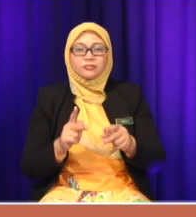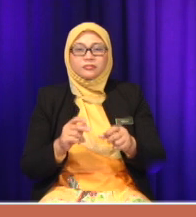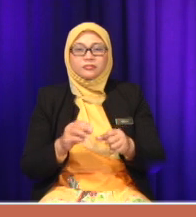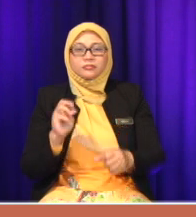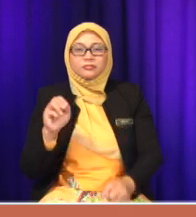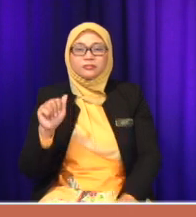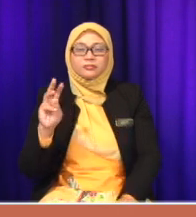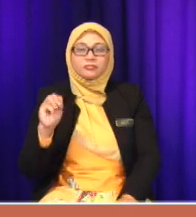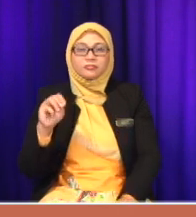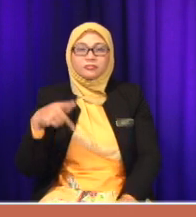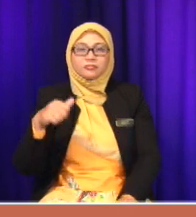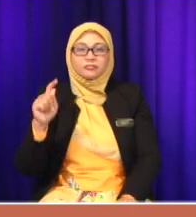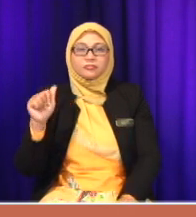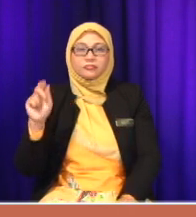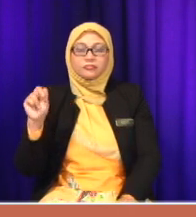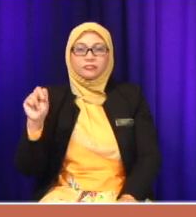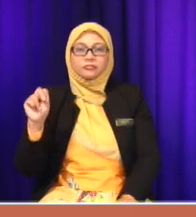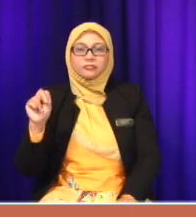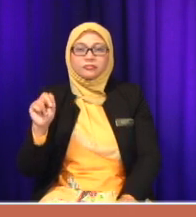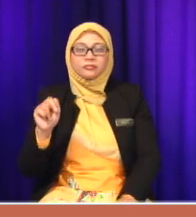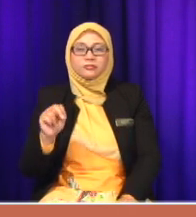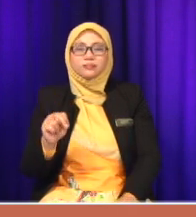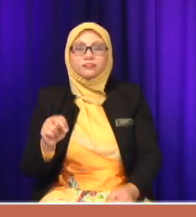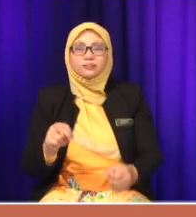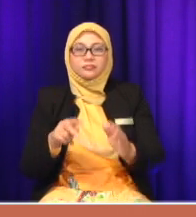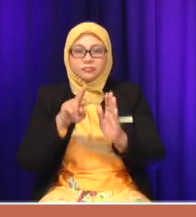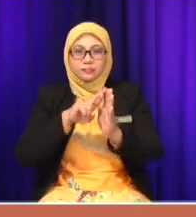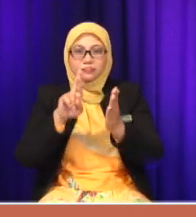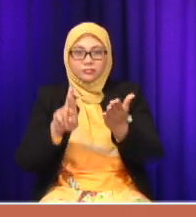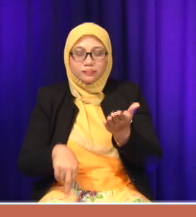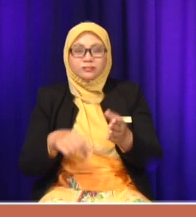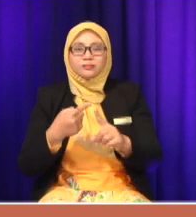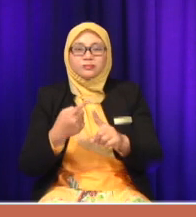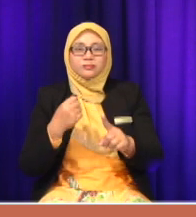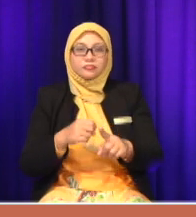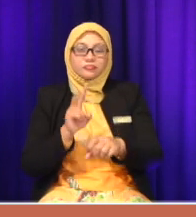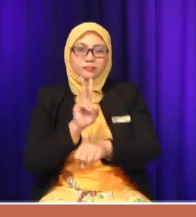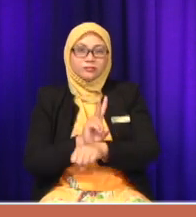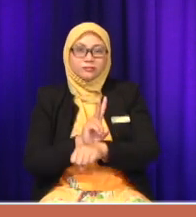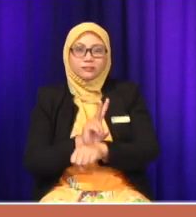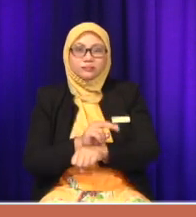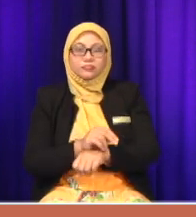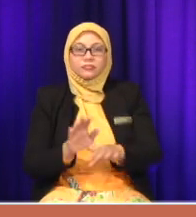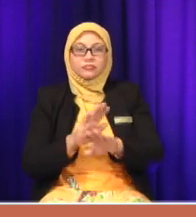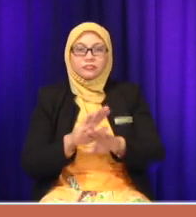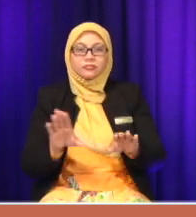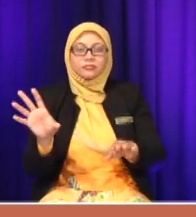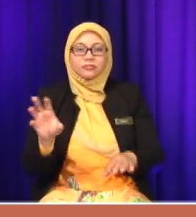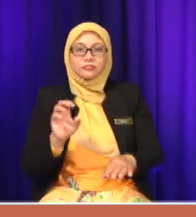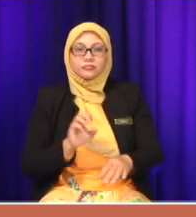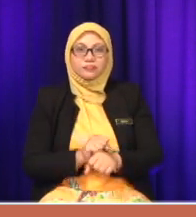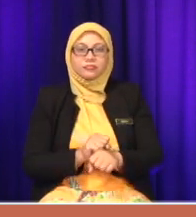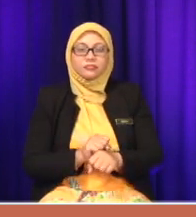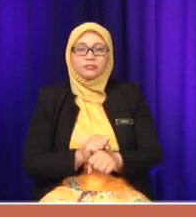servis maksudnya Bila Kita uji dengan tolok mampatan tersebut kita tak mencapai tahap spesifikasi yang ditetapkan kita dapat ianya